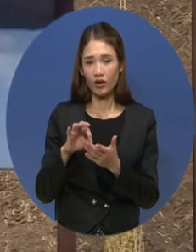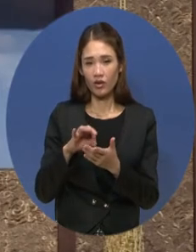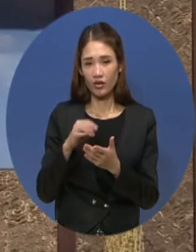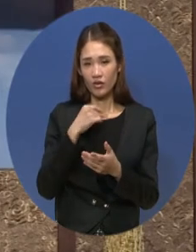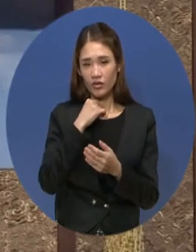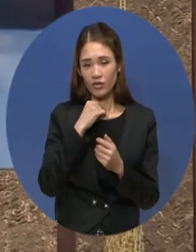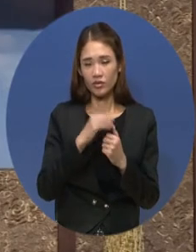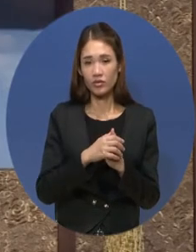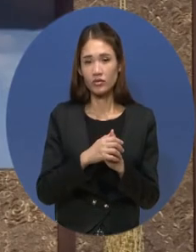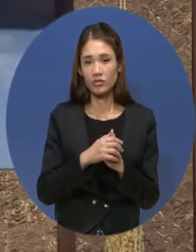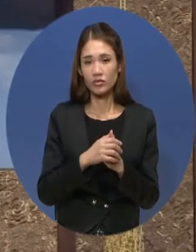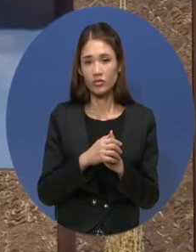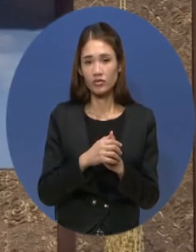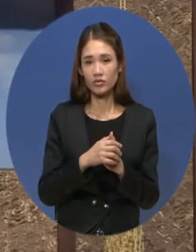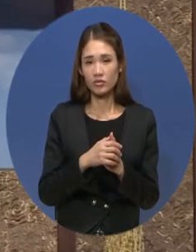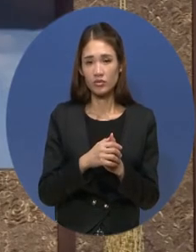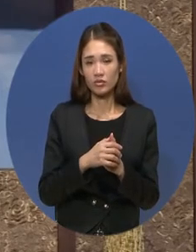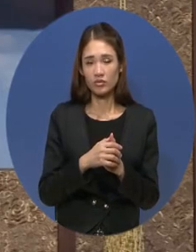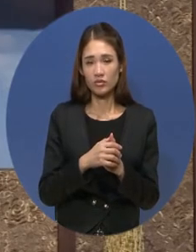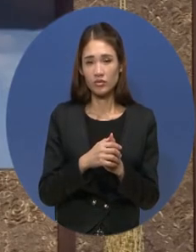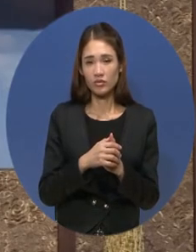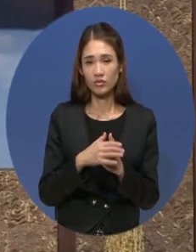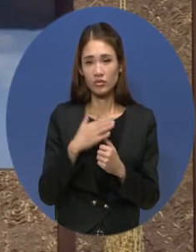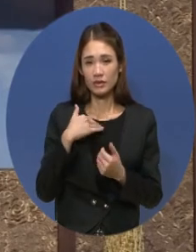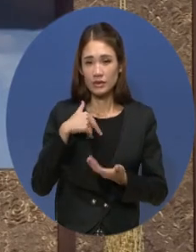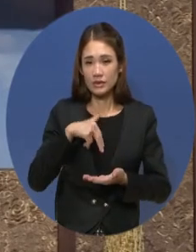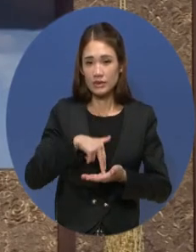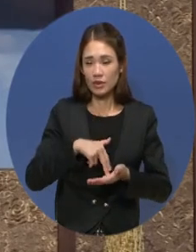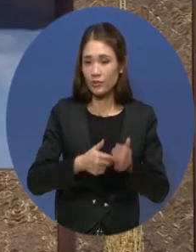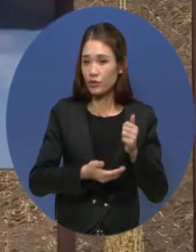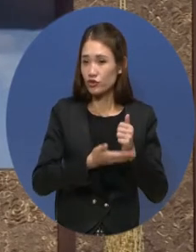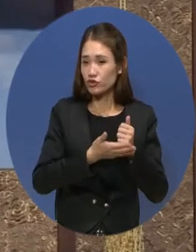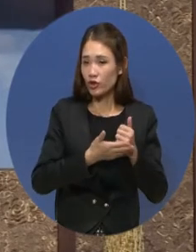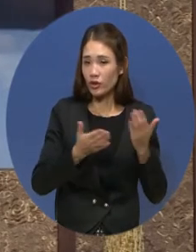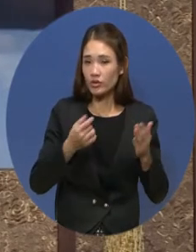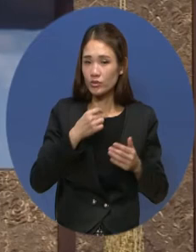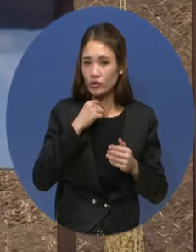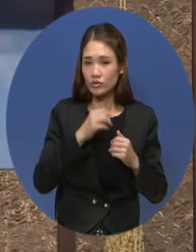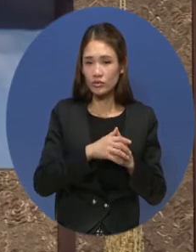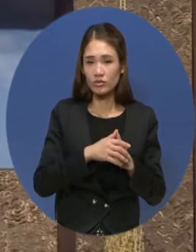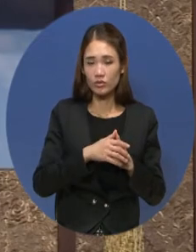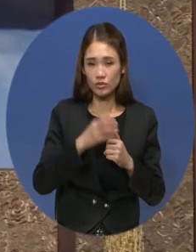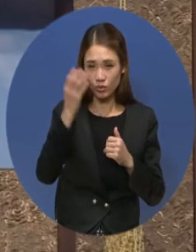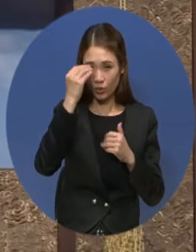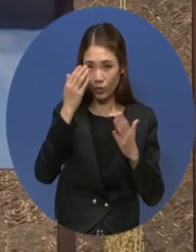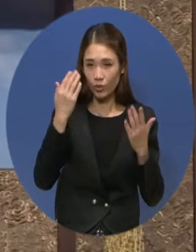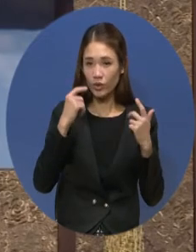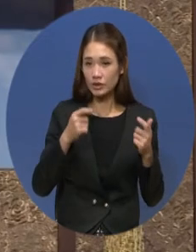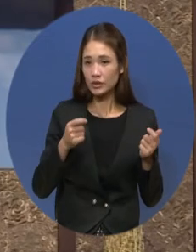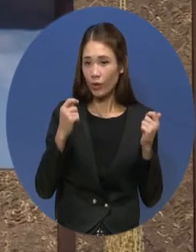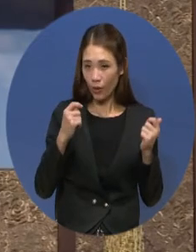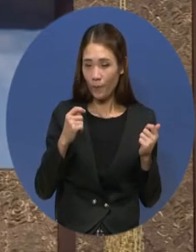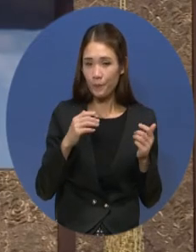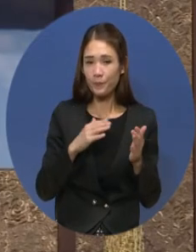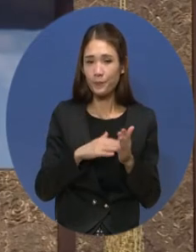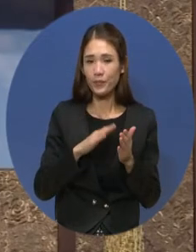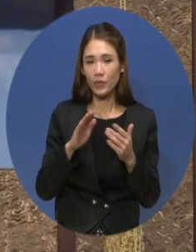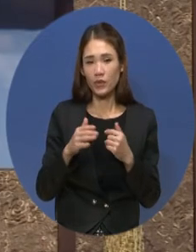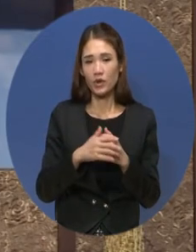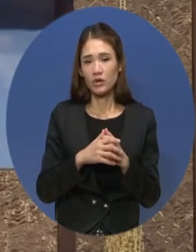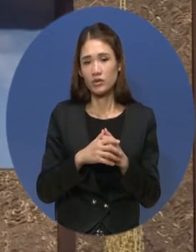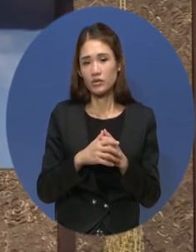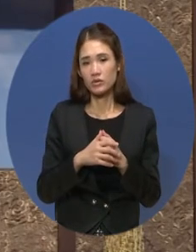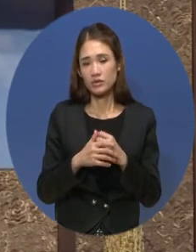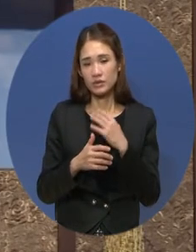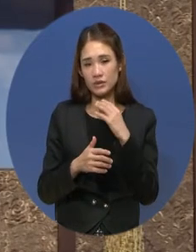예 알릴 수 있구나 제 입장에서 추천드리는 거는 이 어 고등학교 졸업하고 또 뭐